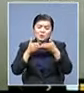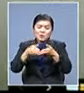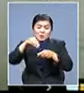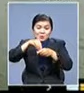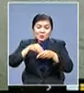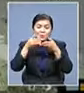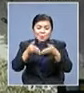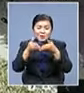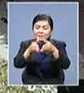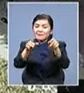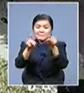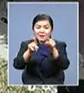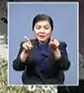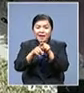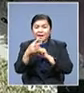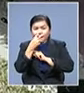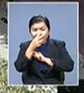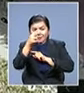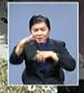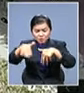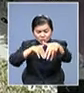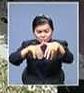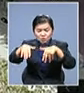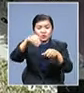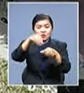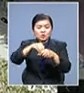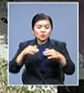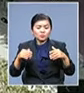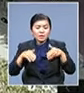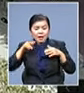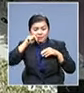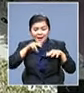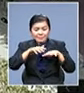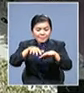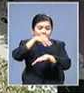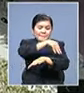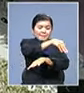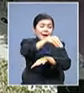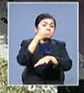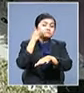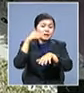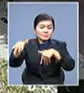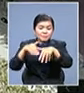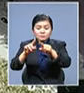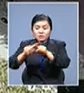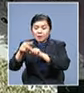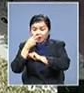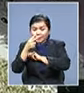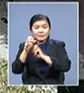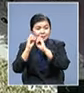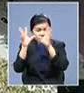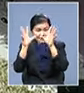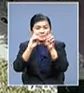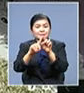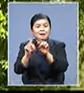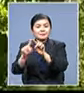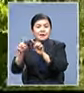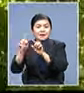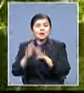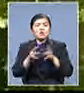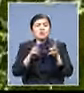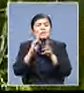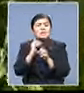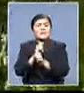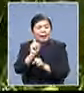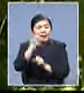ค่ะและยังสำรวจดูชุมชนพื้นเมืองที่อาศัยอยู่ระหว่าง 2ฝั่งแม่น้ำแล้วก็ภายในป่าได้ด้วยนะคะทีนี้เรามาดูเบื้องหลังของการทำภาพชมป่า